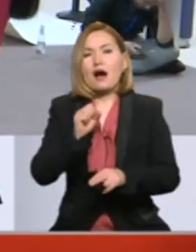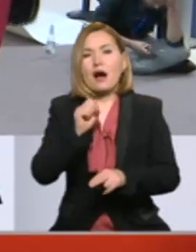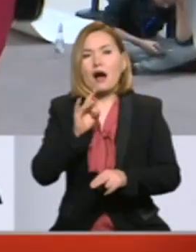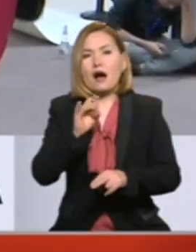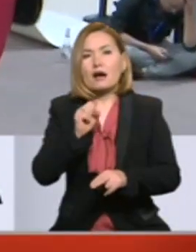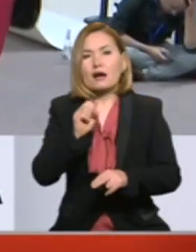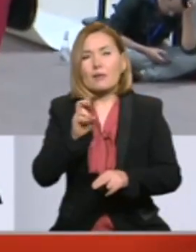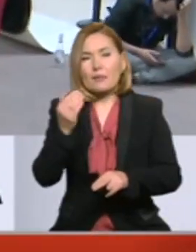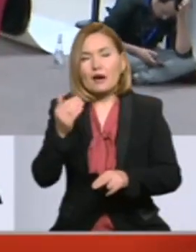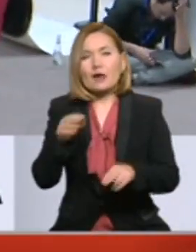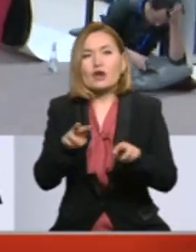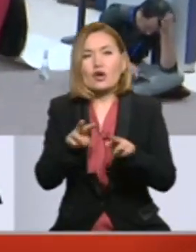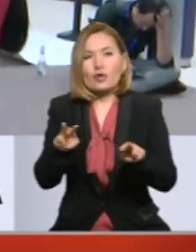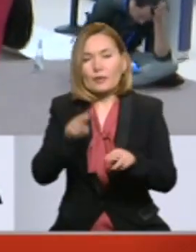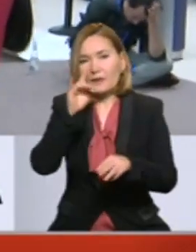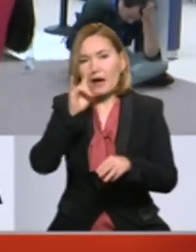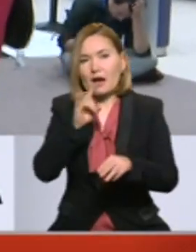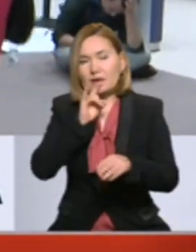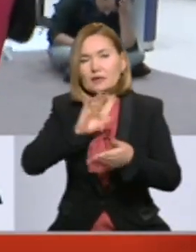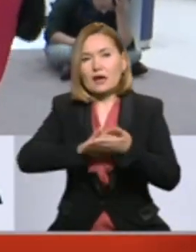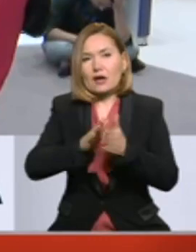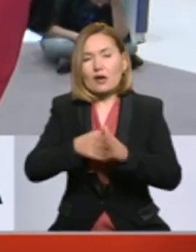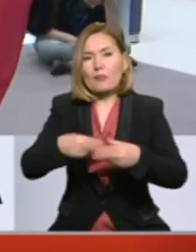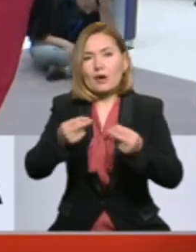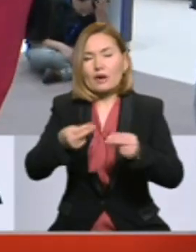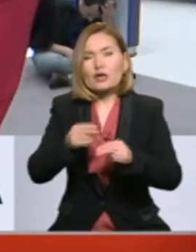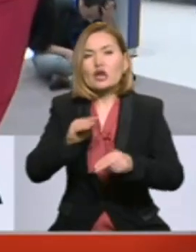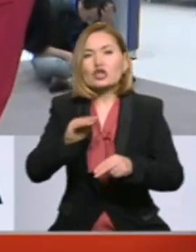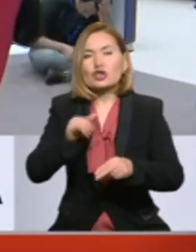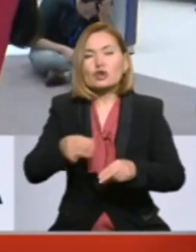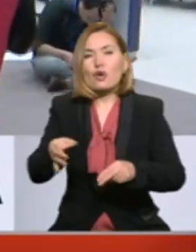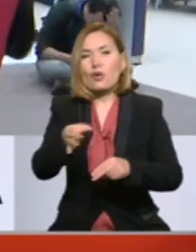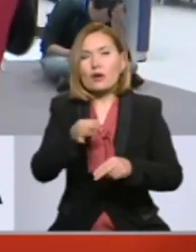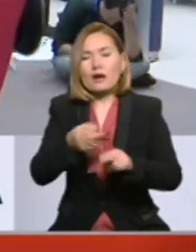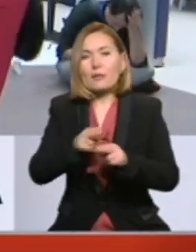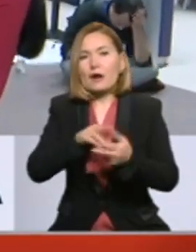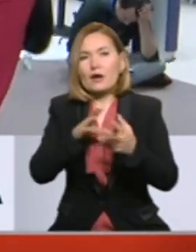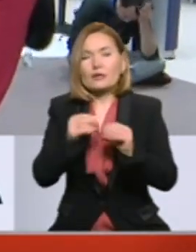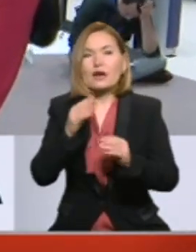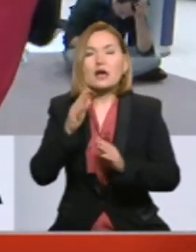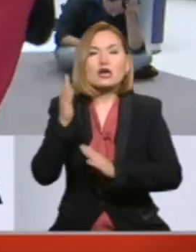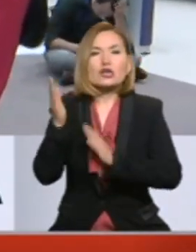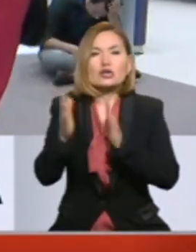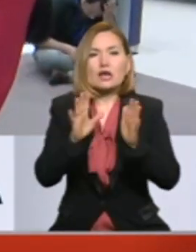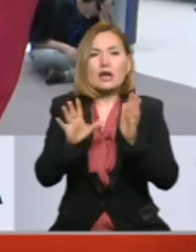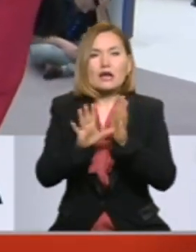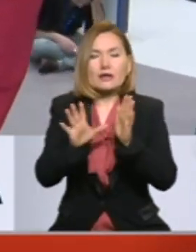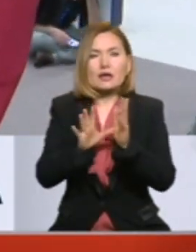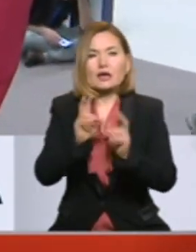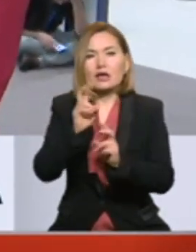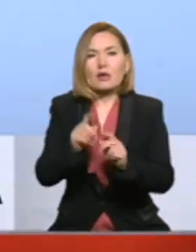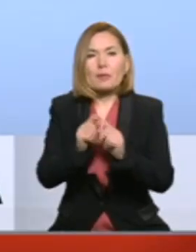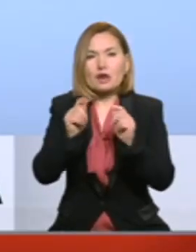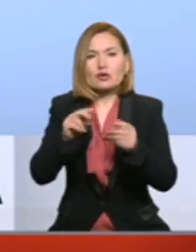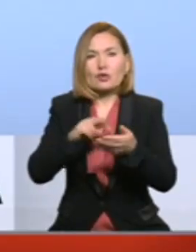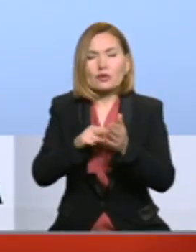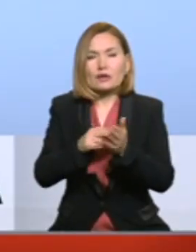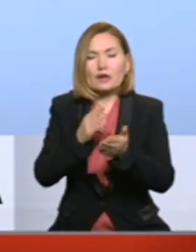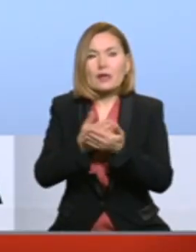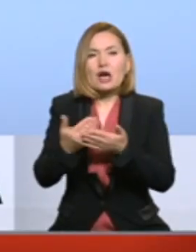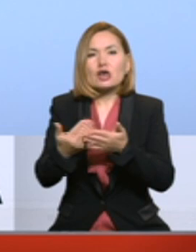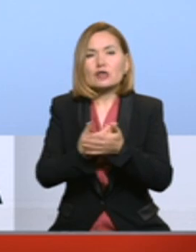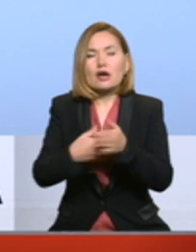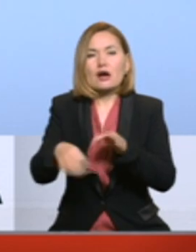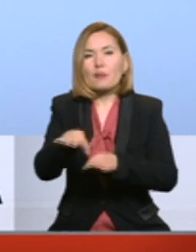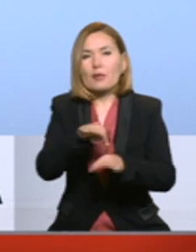үкімет аралық келісім бекітілді. Жетісу облысында қуаттылығы 1 гигаватт жел электростанциясын салу көзделіп отыр. Жаңа жоба